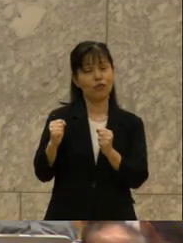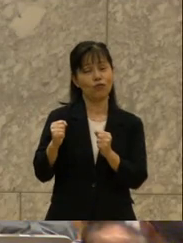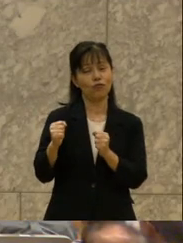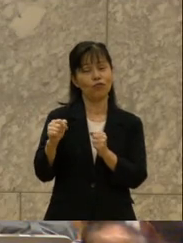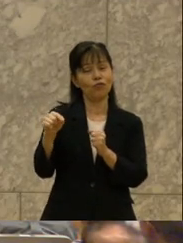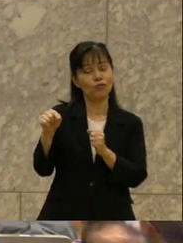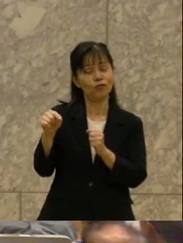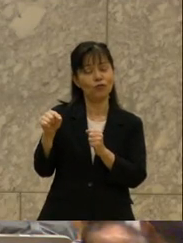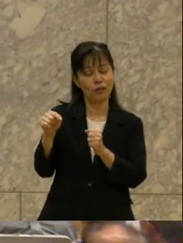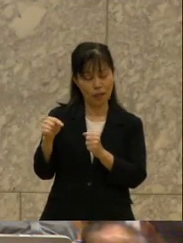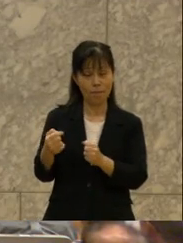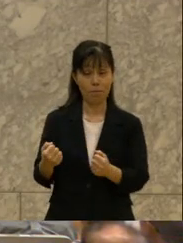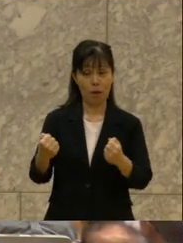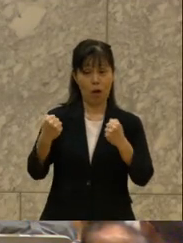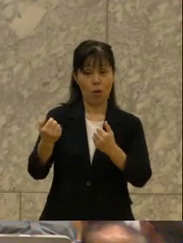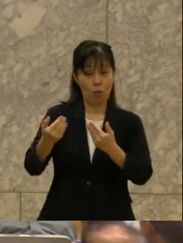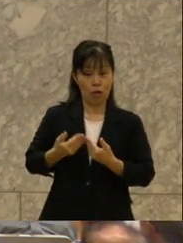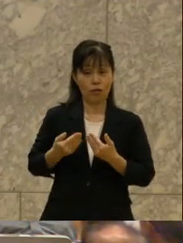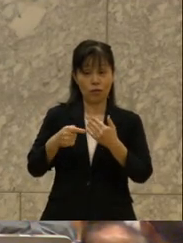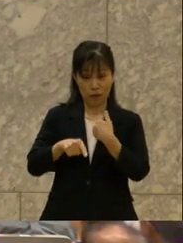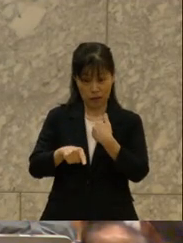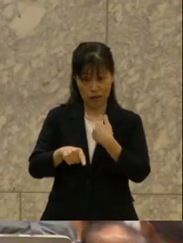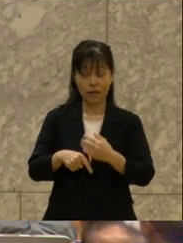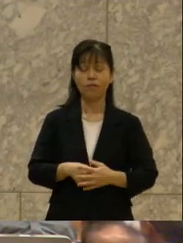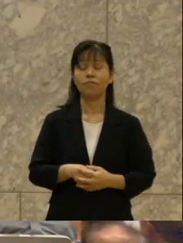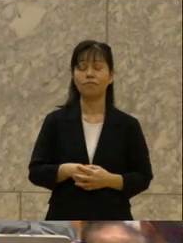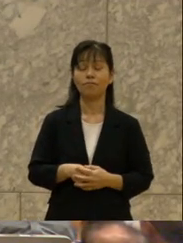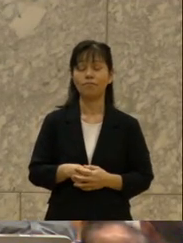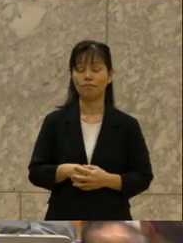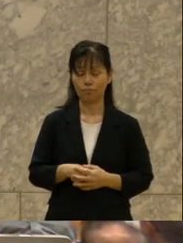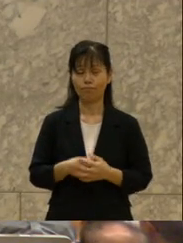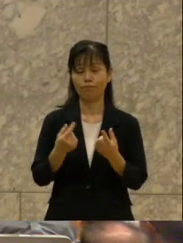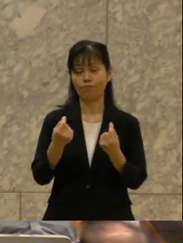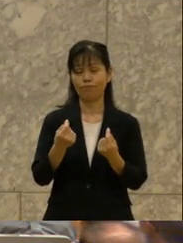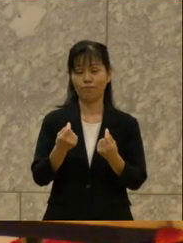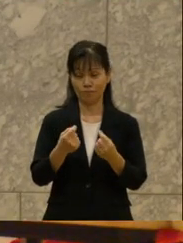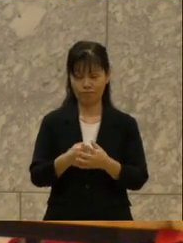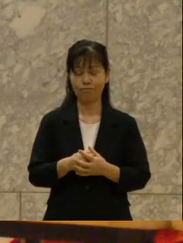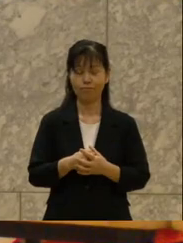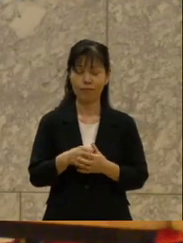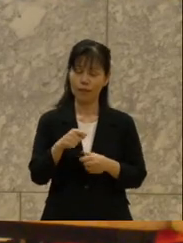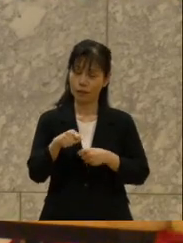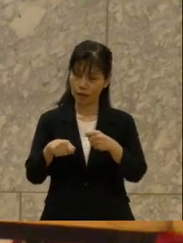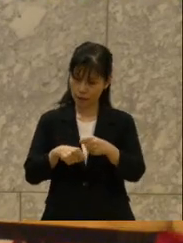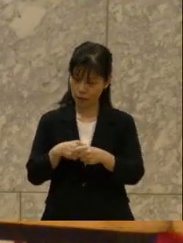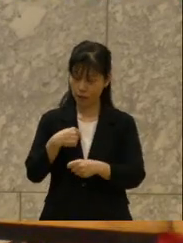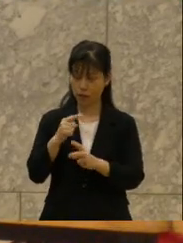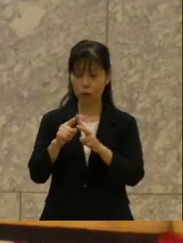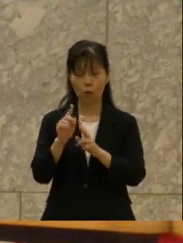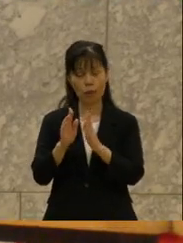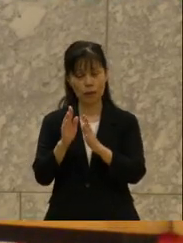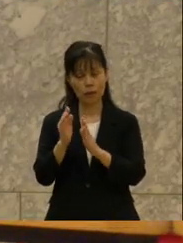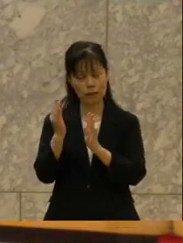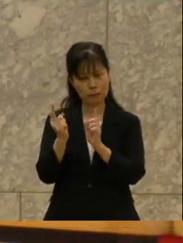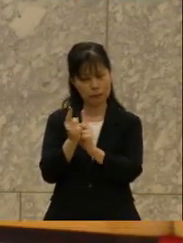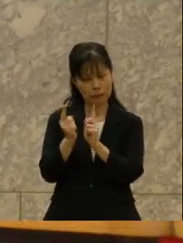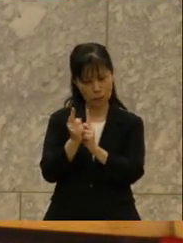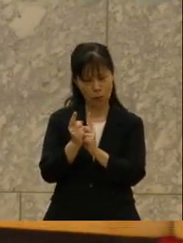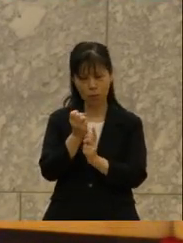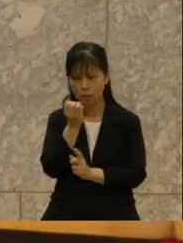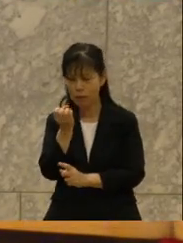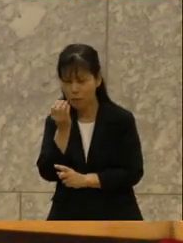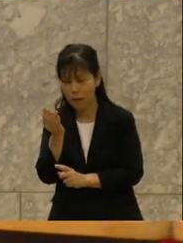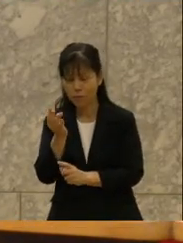くださることでやっぱパワーもらうとそういうことですか逆に私はやっぱり百合子さんにも弱音を吐いたりとかして